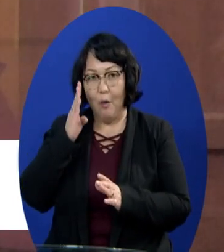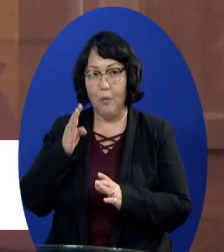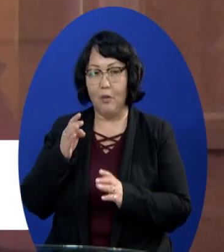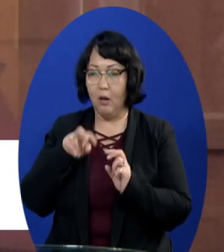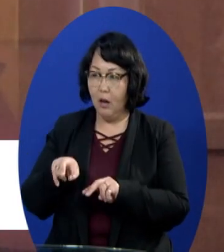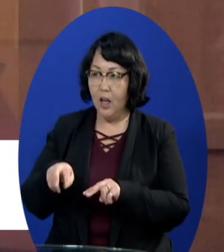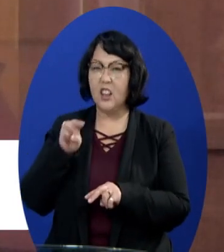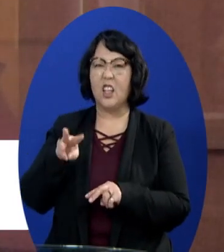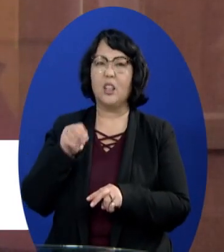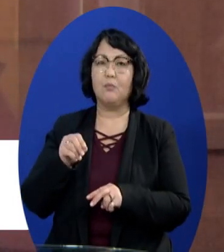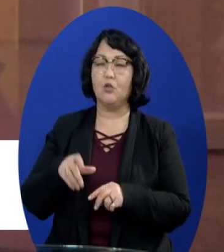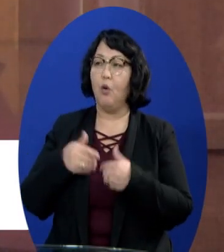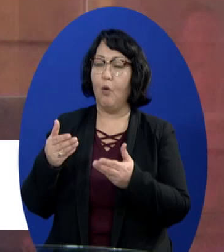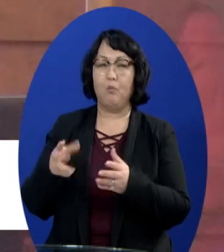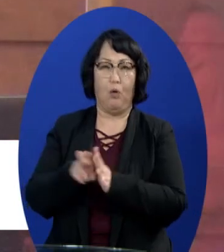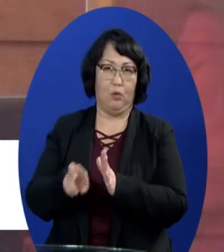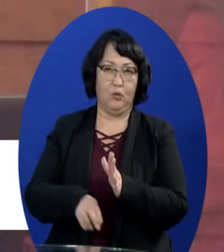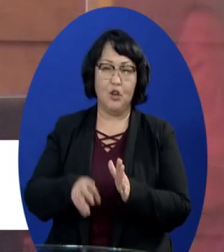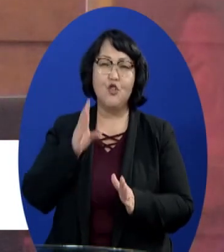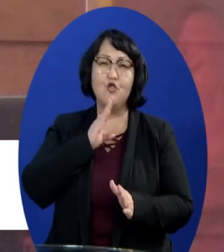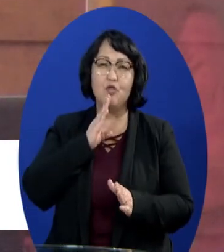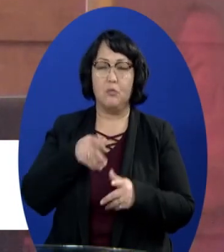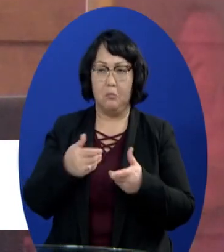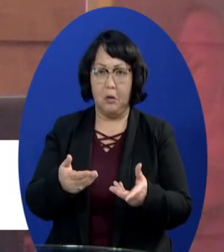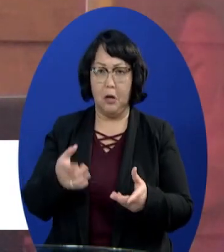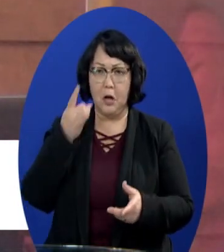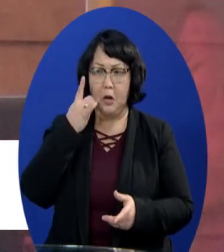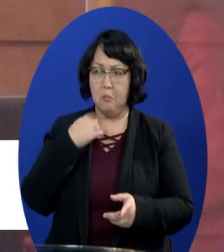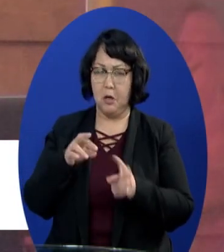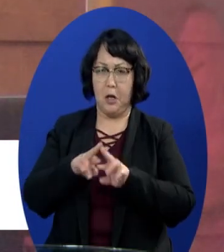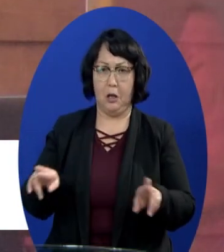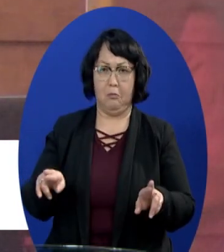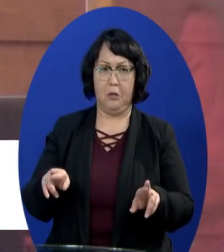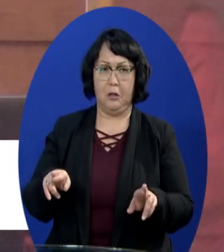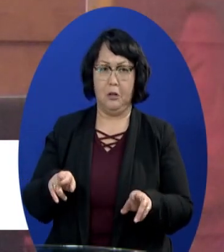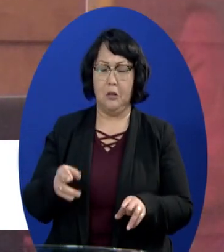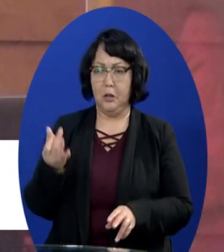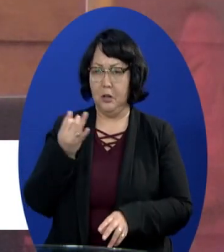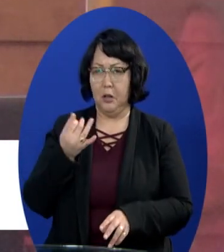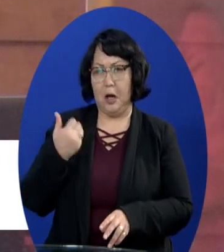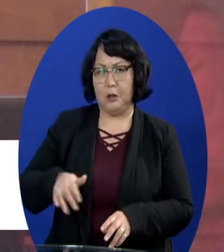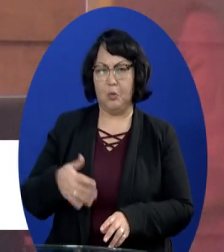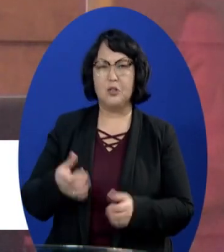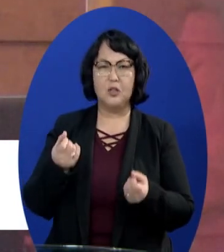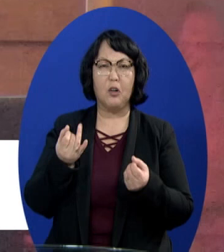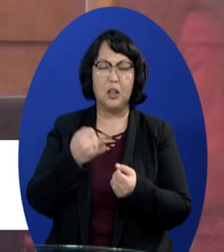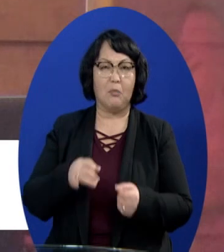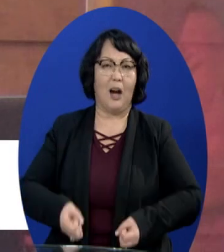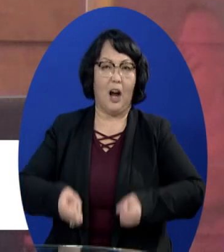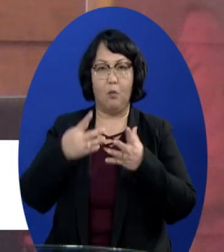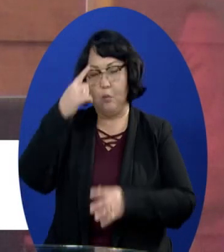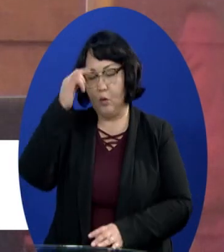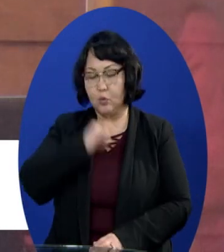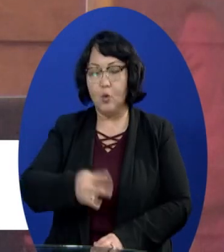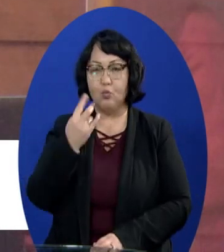тэтгэмж авах боломжийг хязгаарлаж хүүхдтэй асарч байгаа эцэг ихэд хүйсээс шалтгаалсан ялгамжтай байдлыг бий болгосон гэж Монгол улсын үндсэн